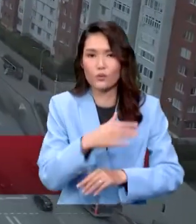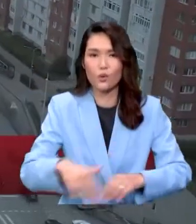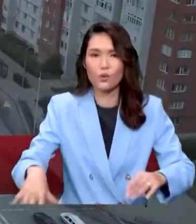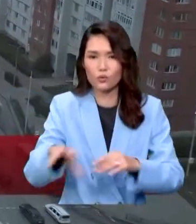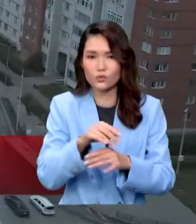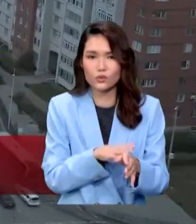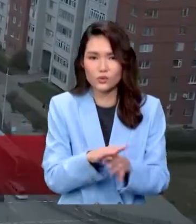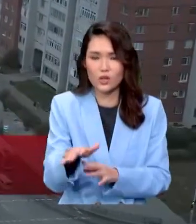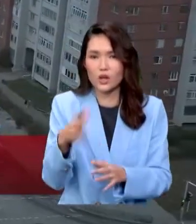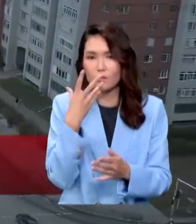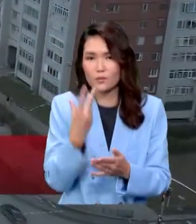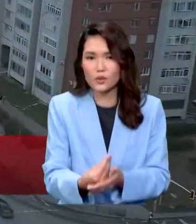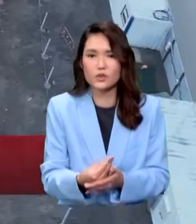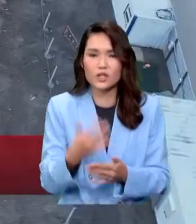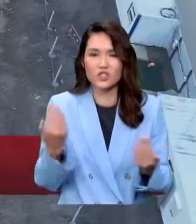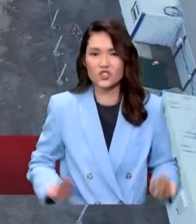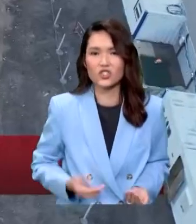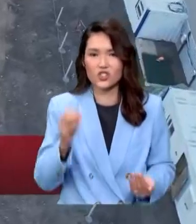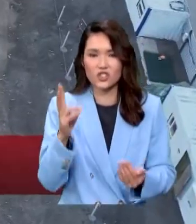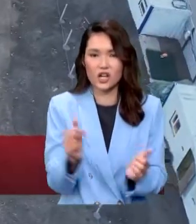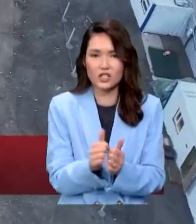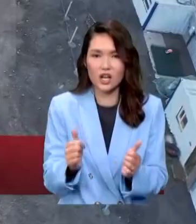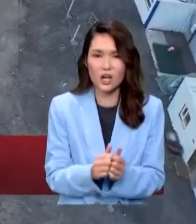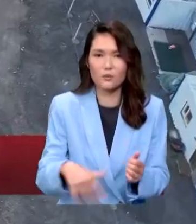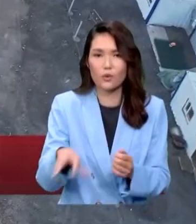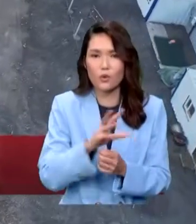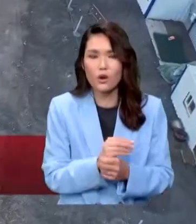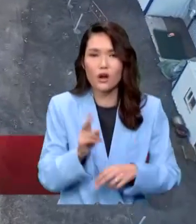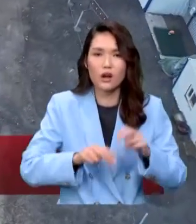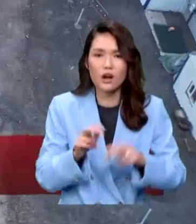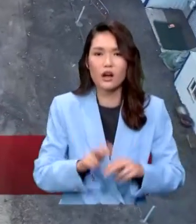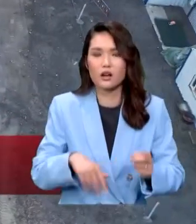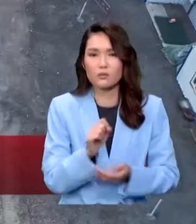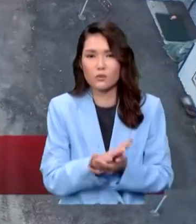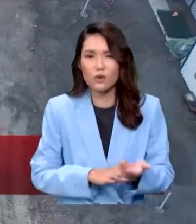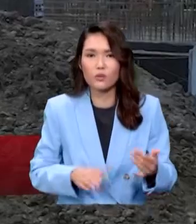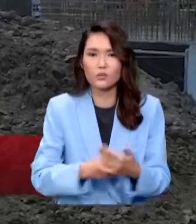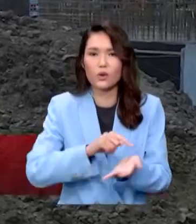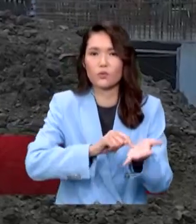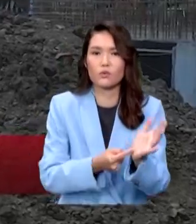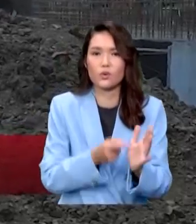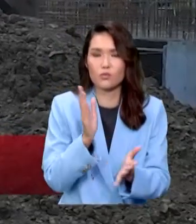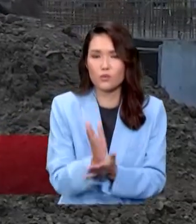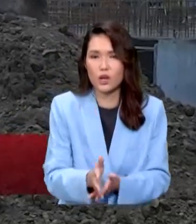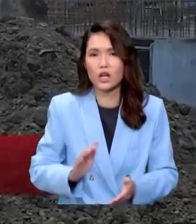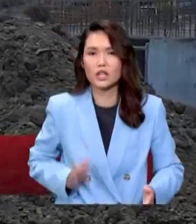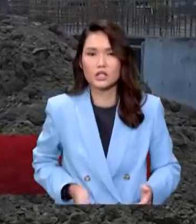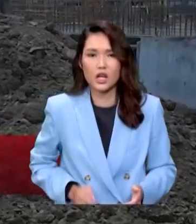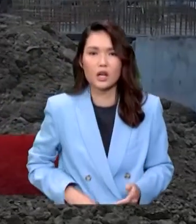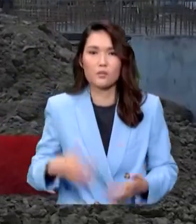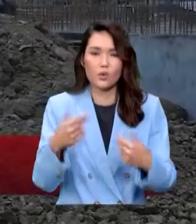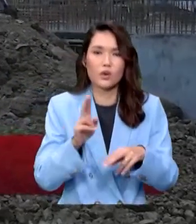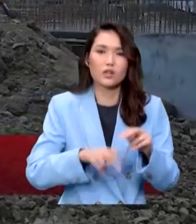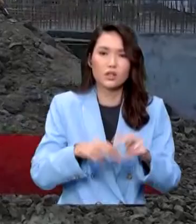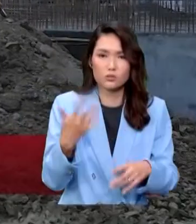Кубызбекова, причем с нуля и вблизи жилых домов. Вместо обещанного сквера здесь сейчас активно строят новый городской коллектор, хотя компания-застройщик, как